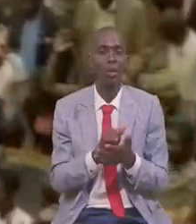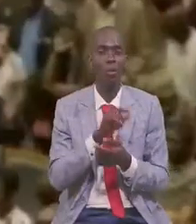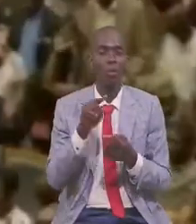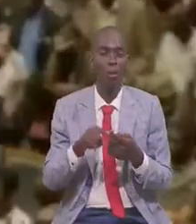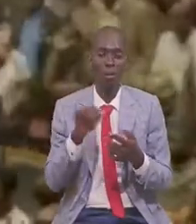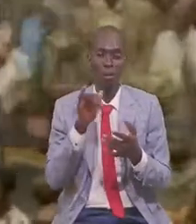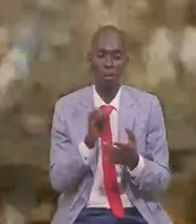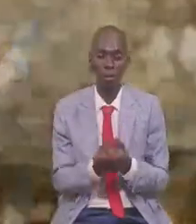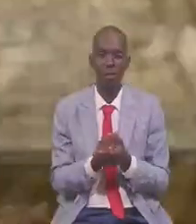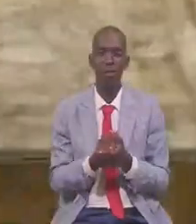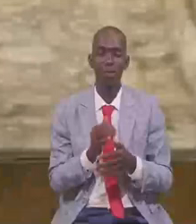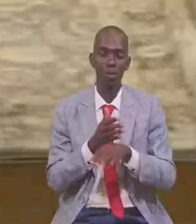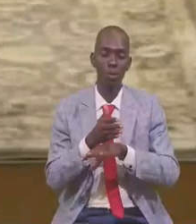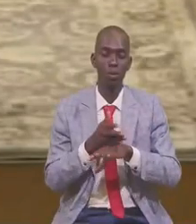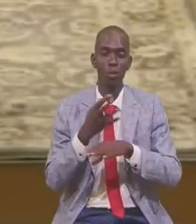tombé,